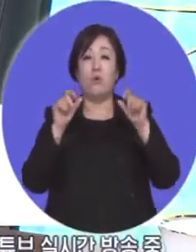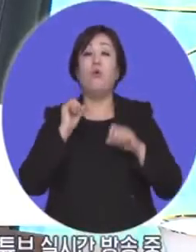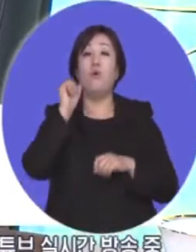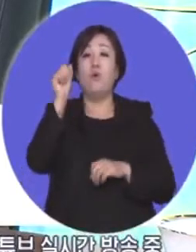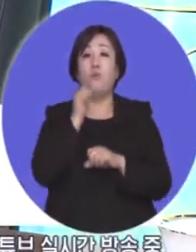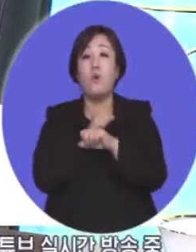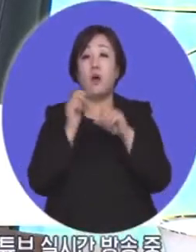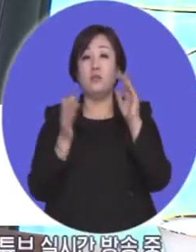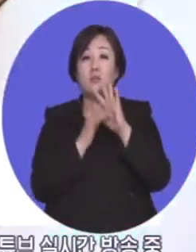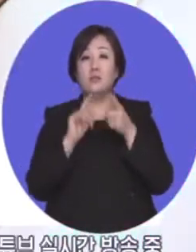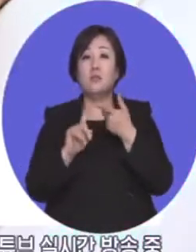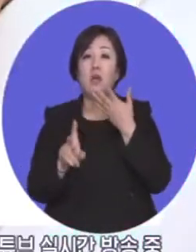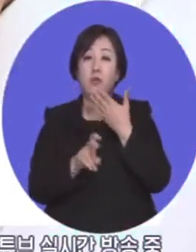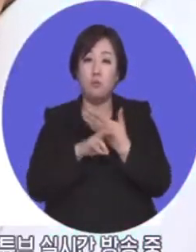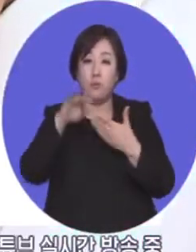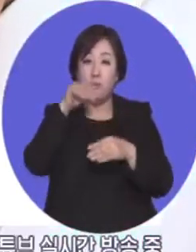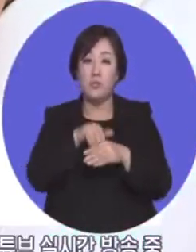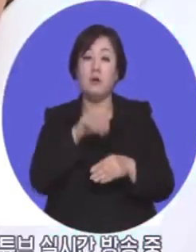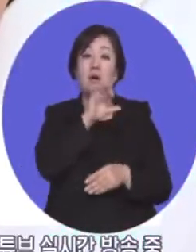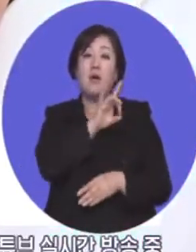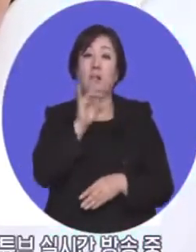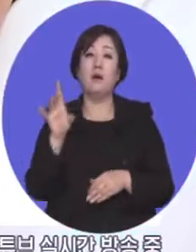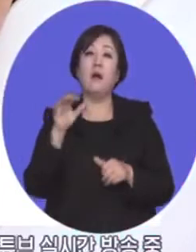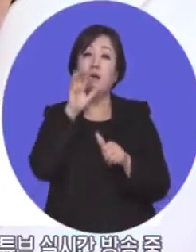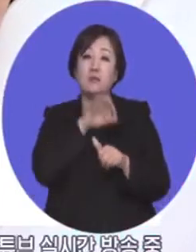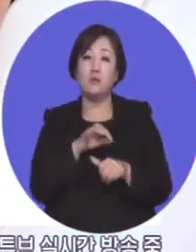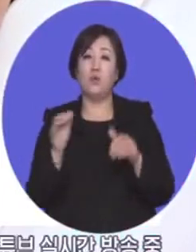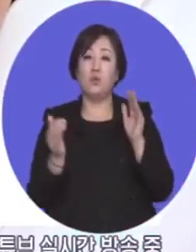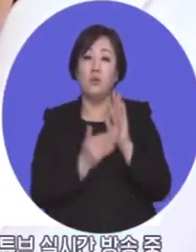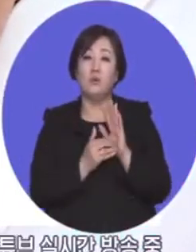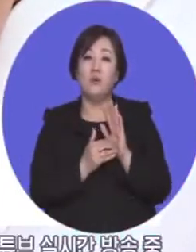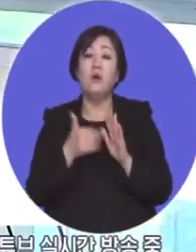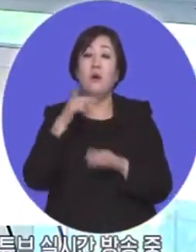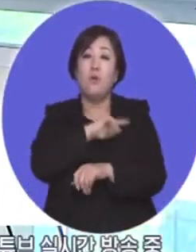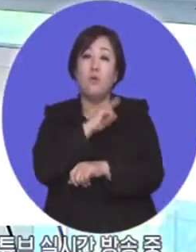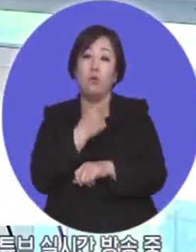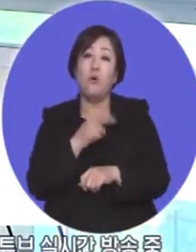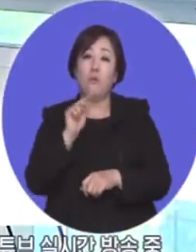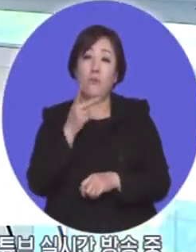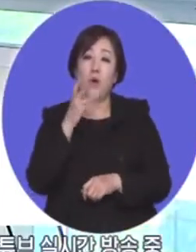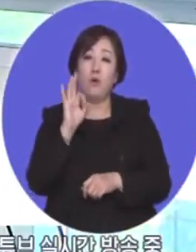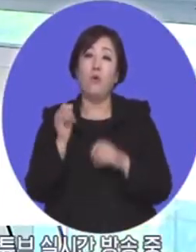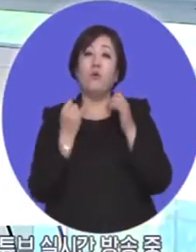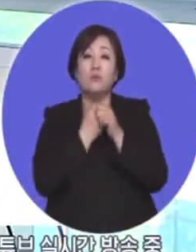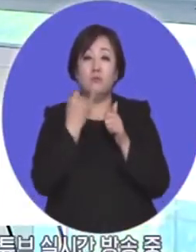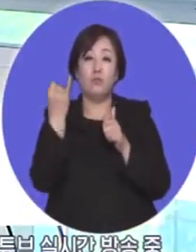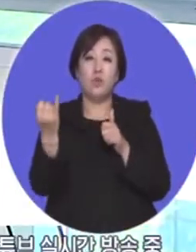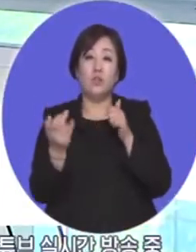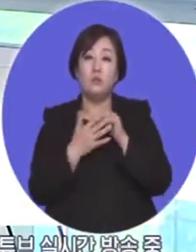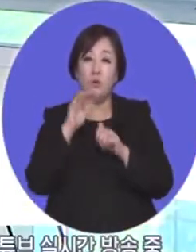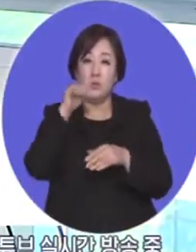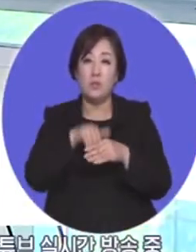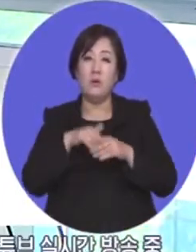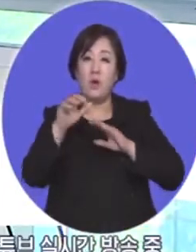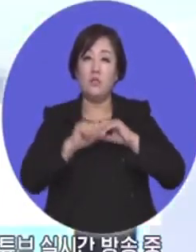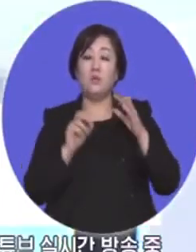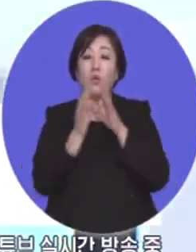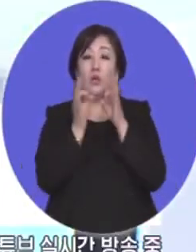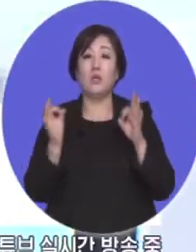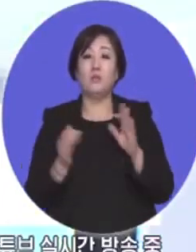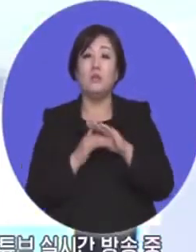불법 선거운동을 한 혐의로 각각 기소됐습니다. 권명호 의원의 부인도 선거운동 기간 전인 지난